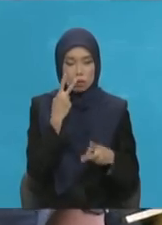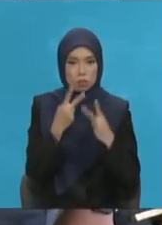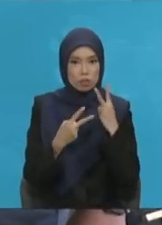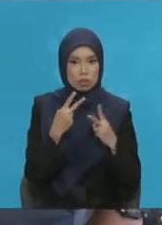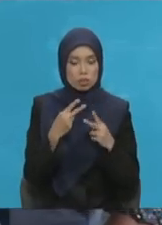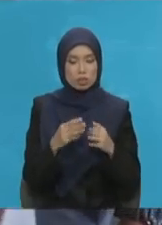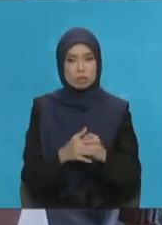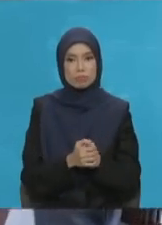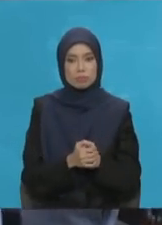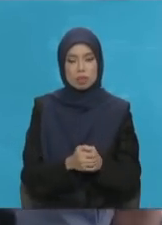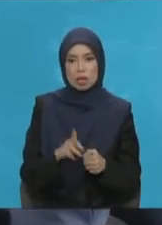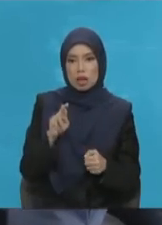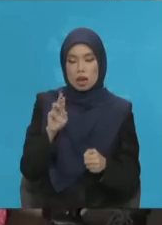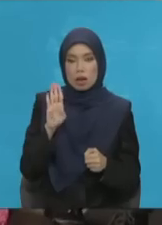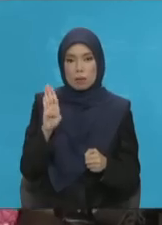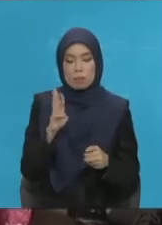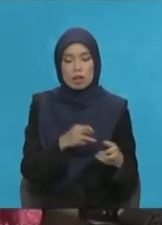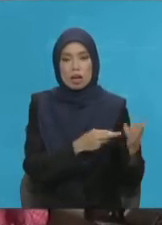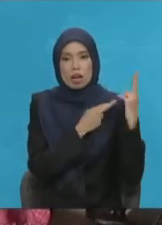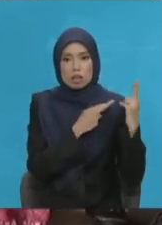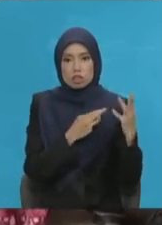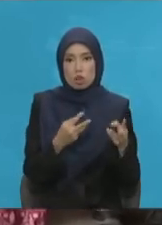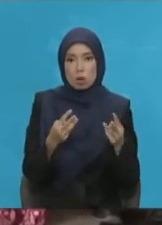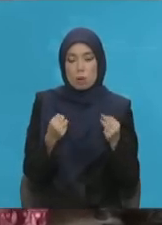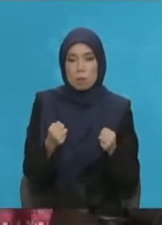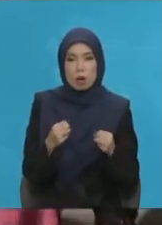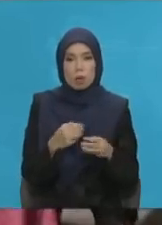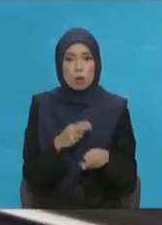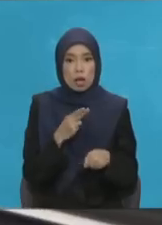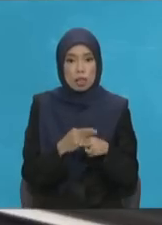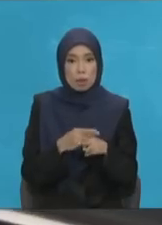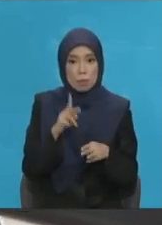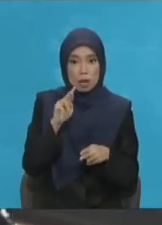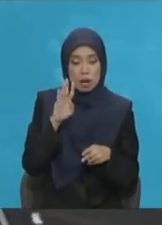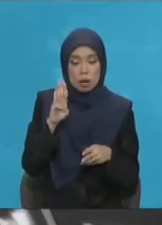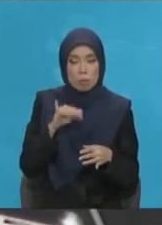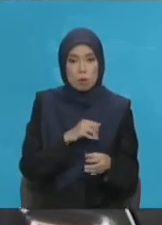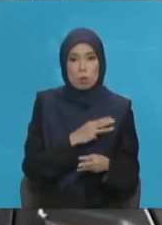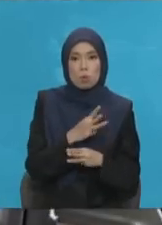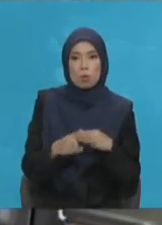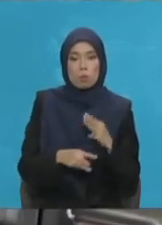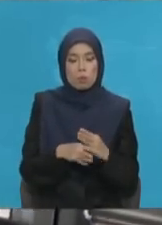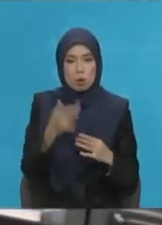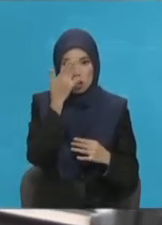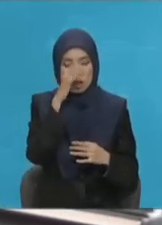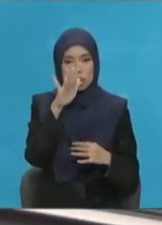tersendiri untuk terus mengukir namanya di Persada dunia